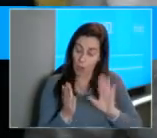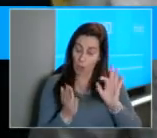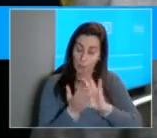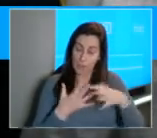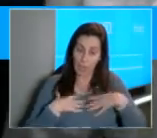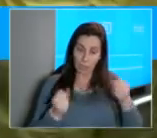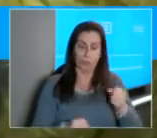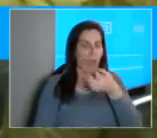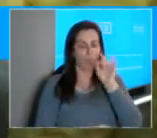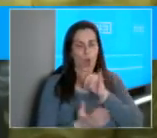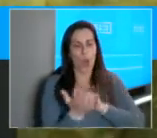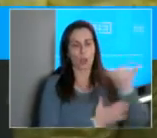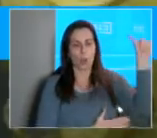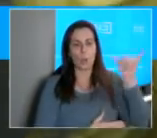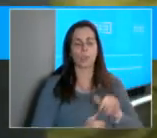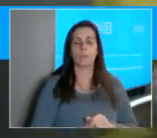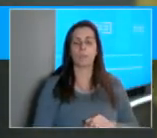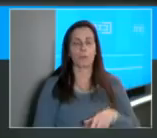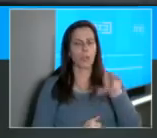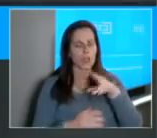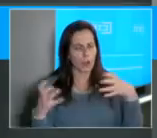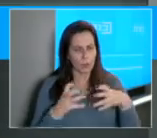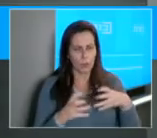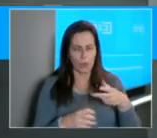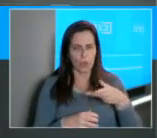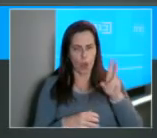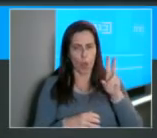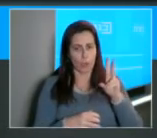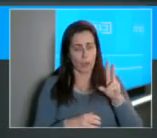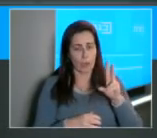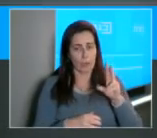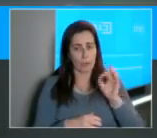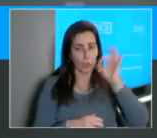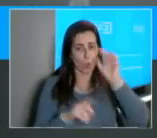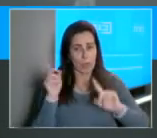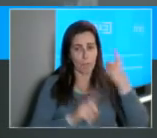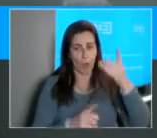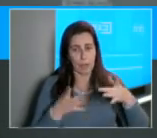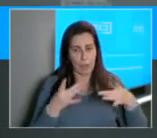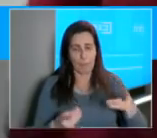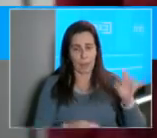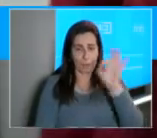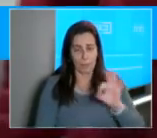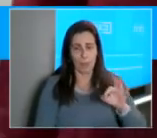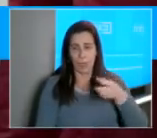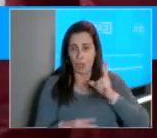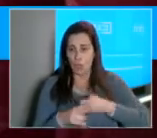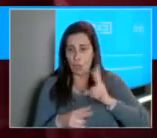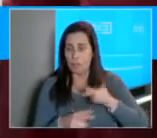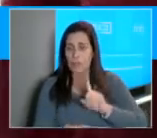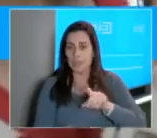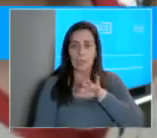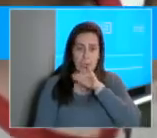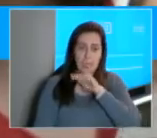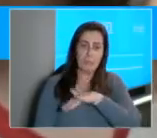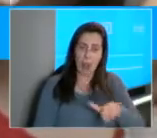הבריאות, אוקיי, ומילה אחרונה, יש קבוצות שהן יותר מועדות לפורענות, קשישים, ילדים קטנים?